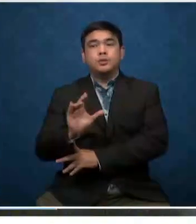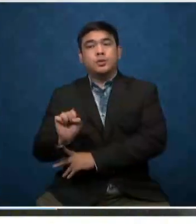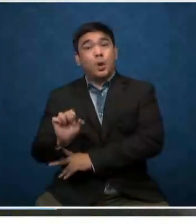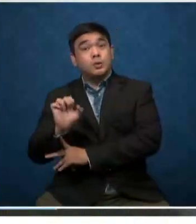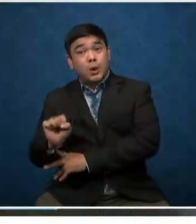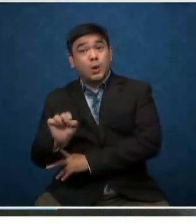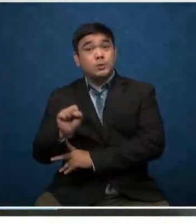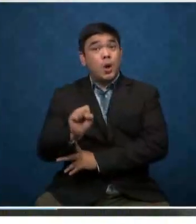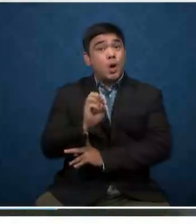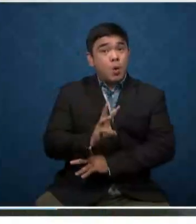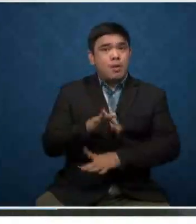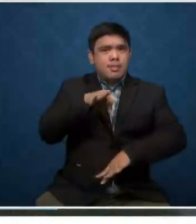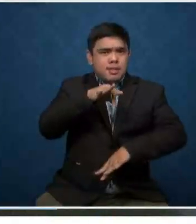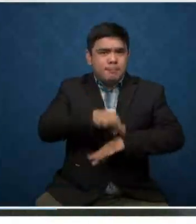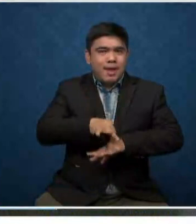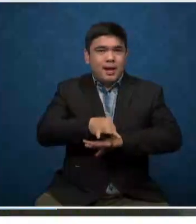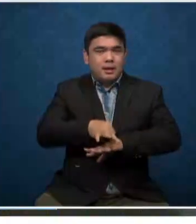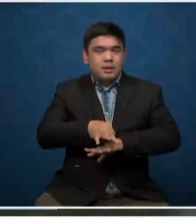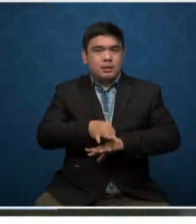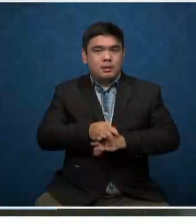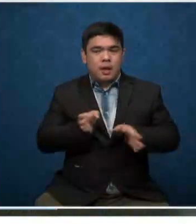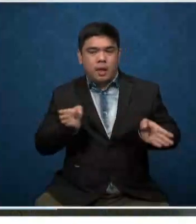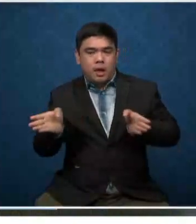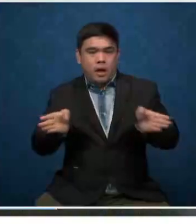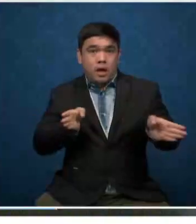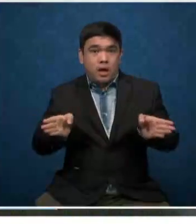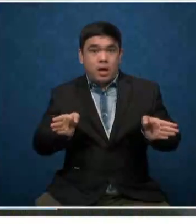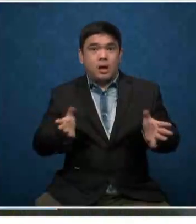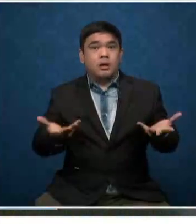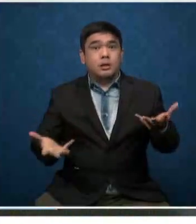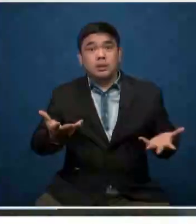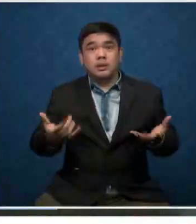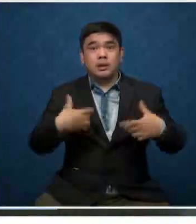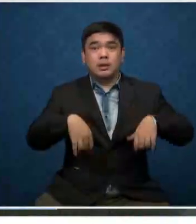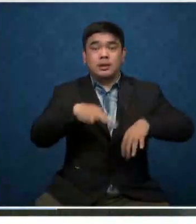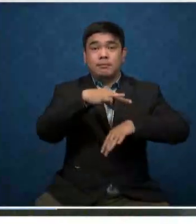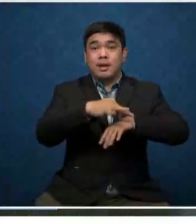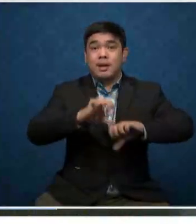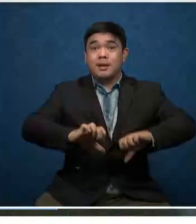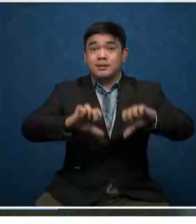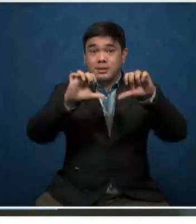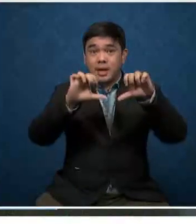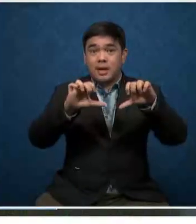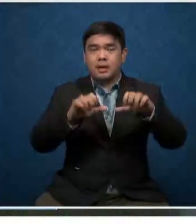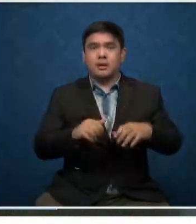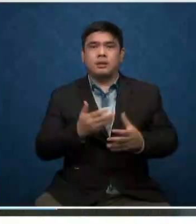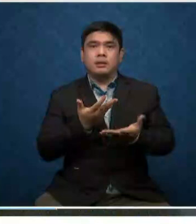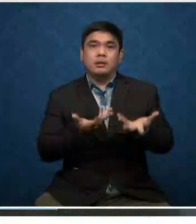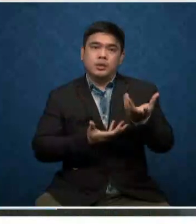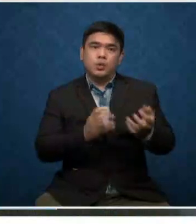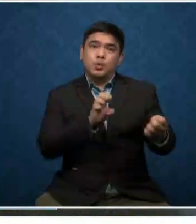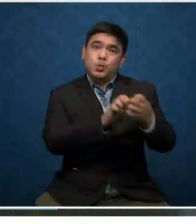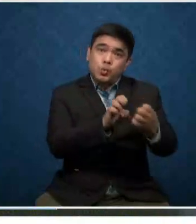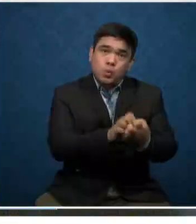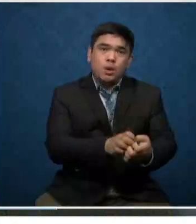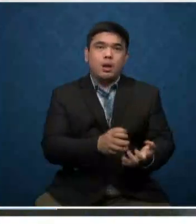สวดำรงตำแหน่งหรือหน้าที่ใดในหน่วยราชการหน่วยงานไปรับหรือแทรกแซงหรือก้าวก่าย